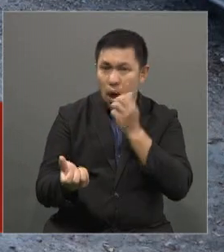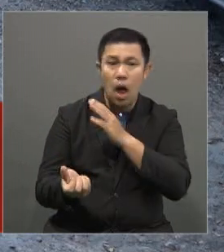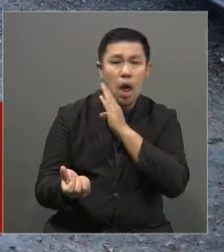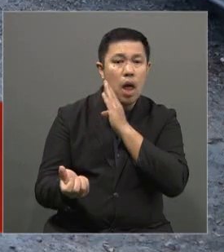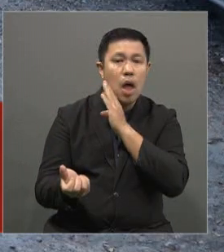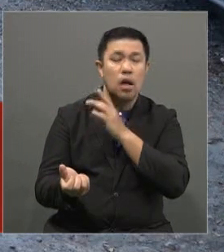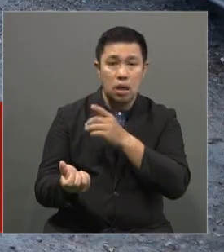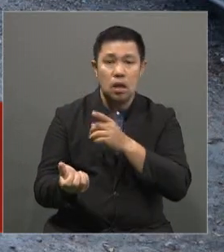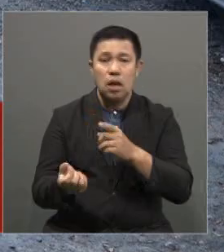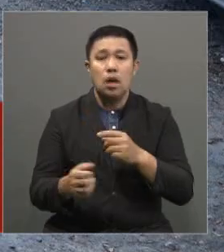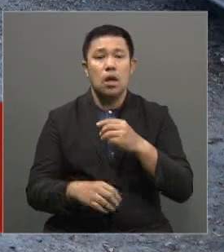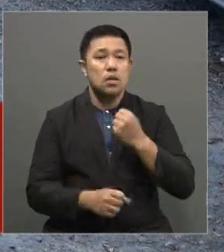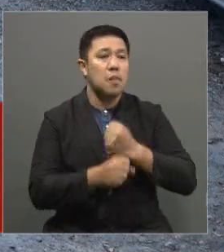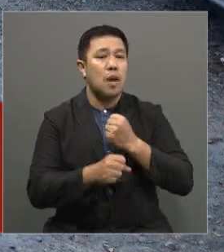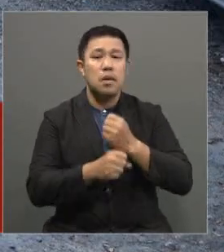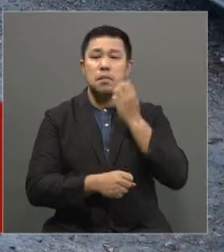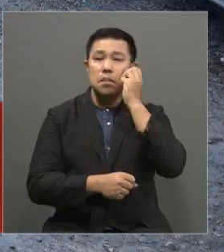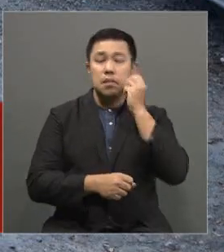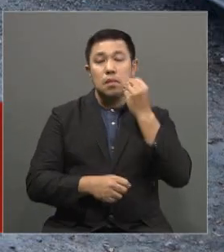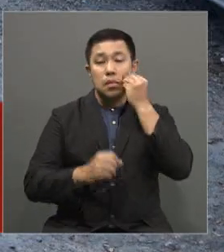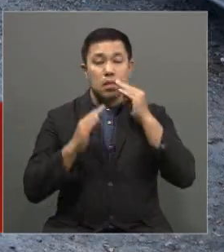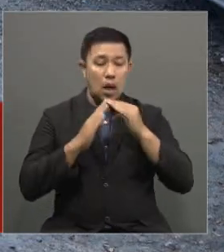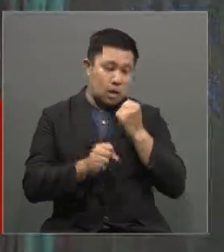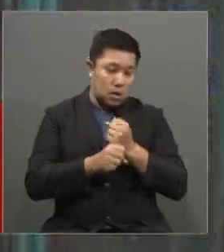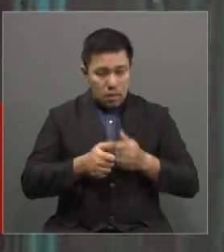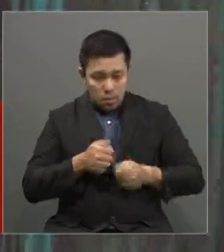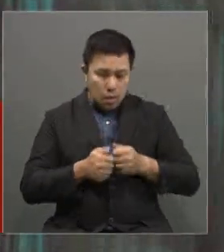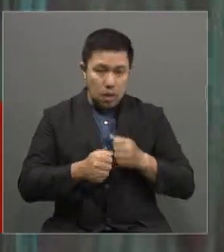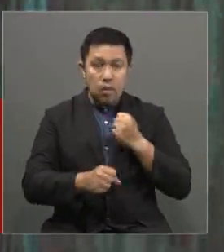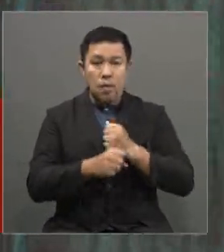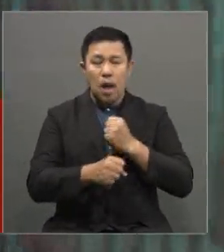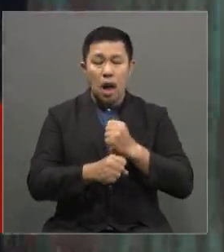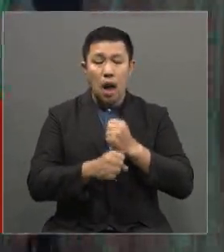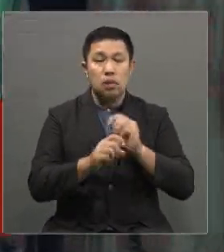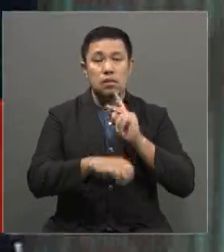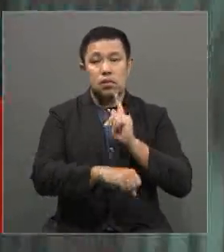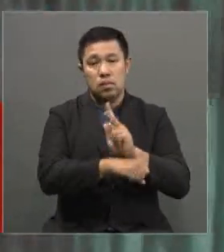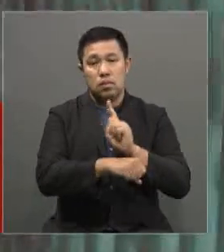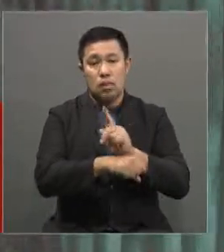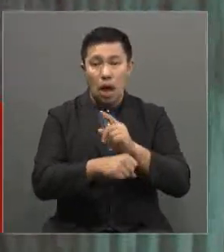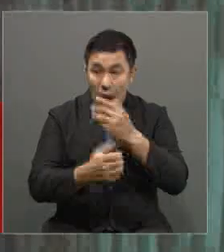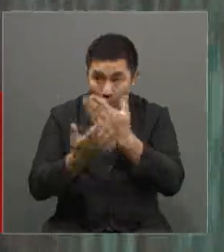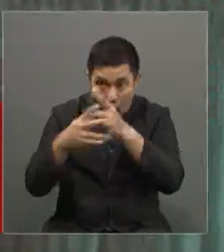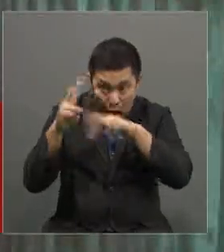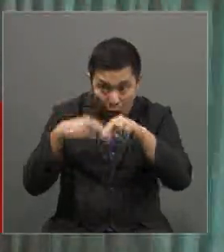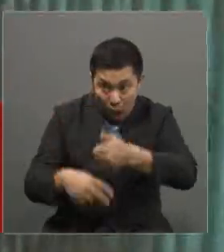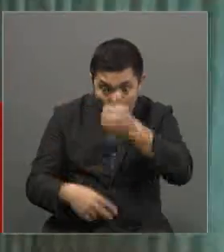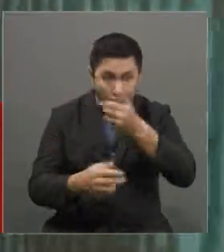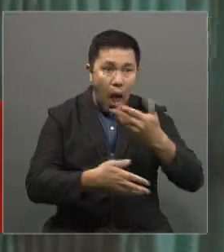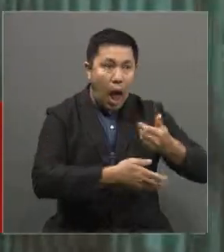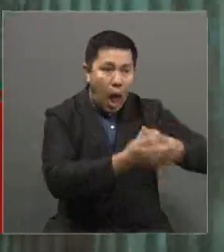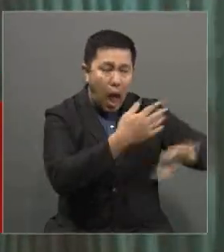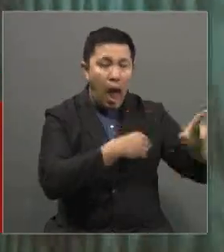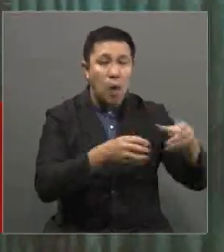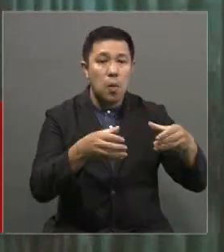ต้องทำอะไรเลยนะนั่งทำงานอยู่กับบ้านเพราะหาทั้งหมดเนี่ยผ่านทางออนไลน์ครับแล้วหาได้ก็ไปขายให้กับแก๊ง Call Centerซึ่งตัว